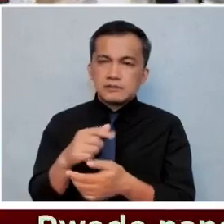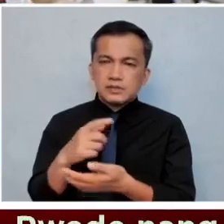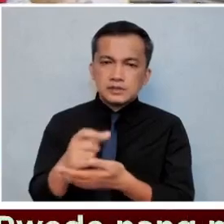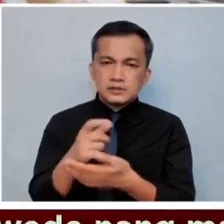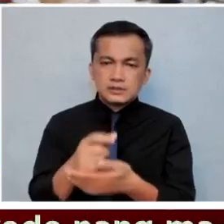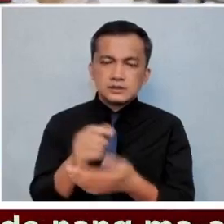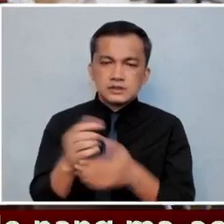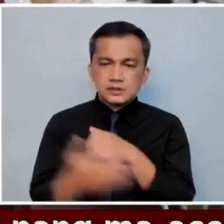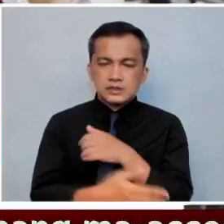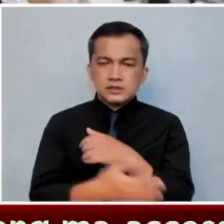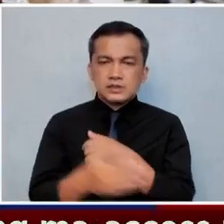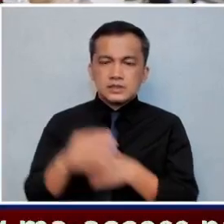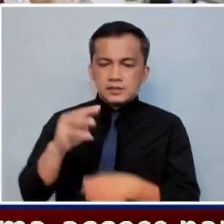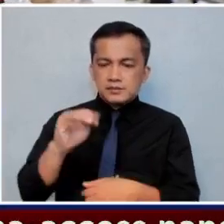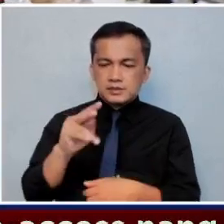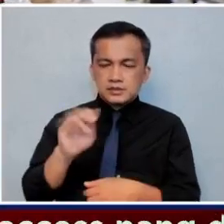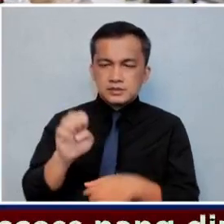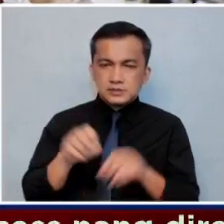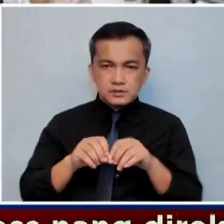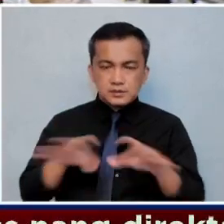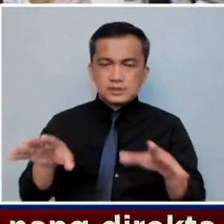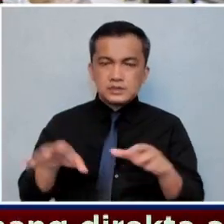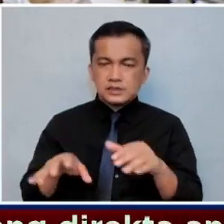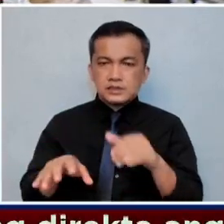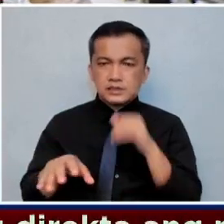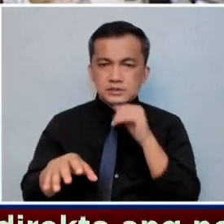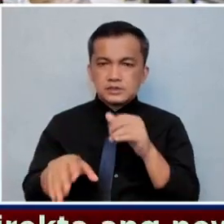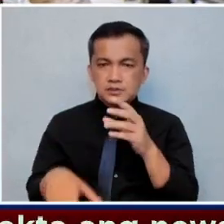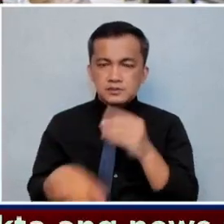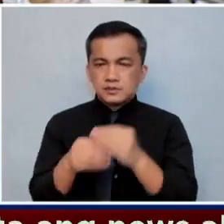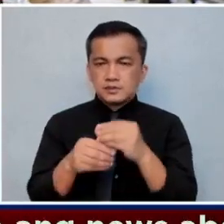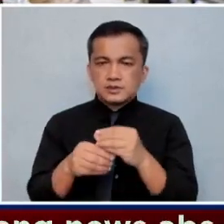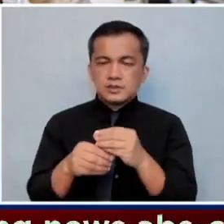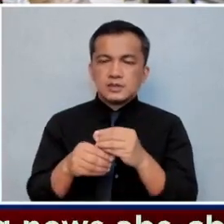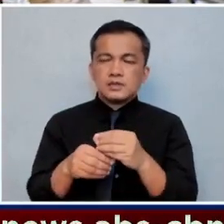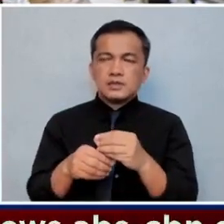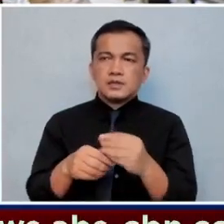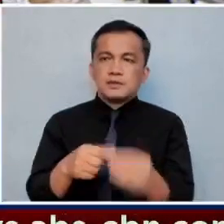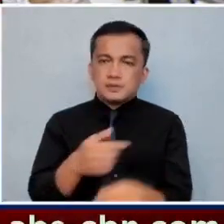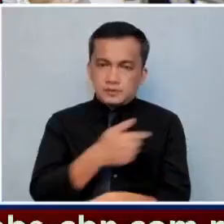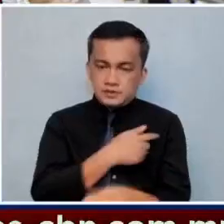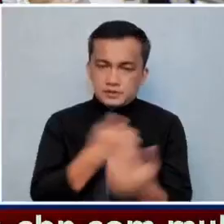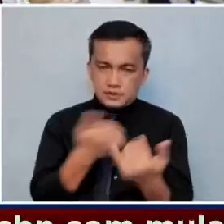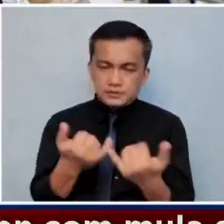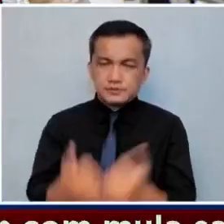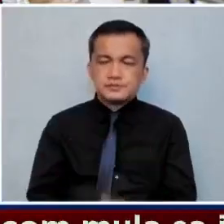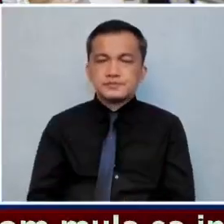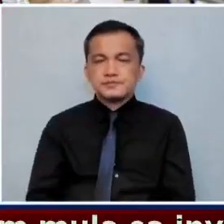impending measles outbreak kung hindi po natin mapunan yung measles na kailangan ng mga bata ngayon.